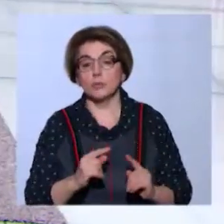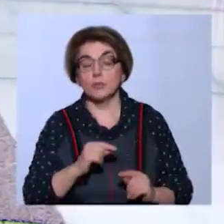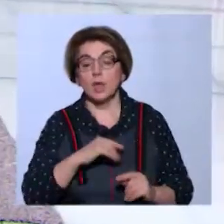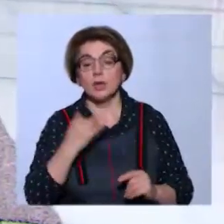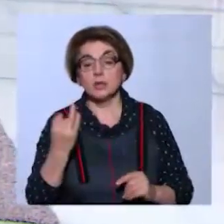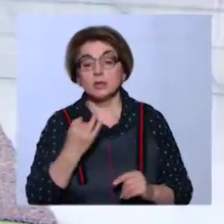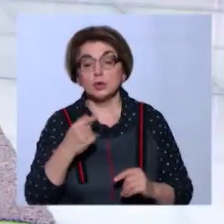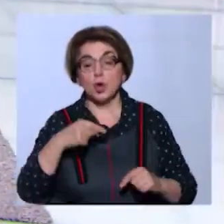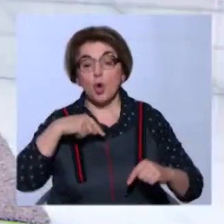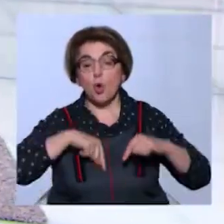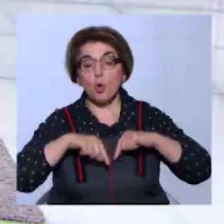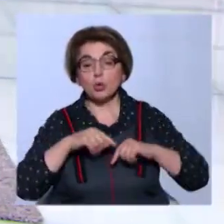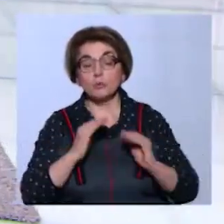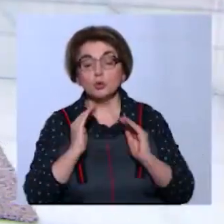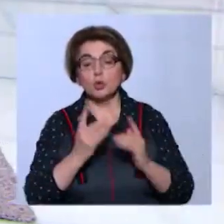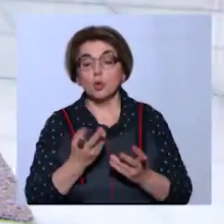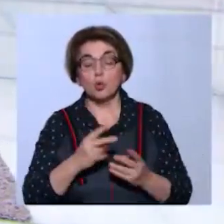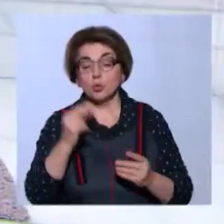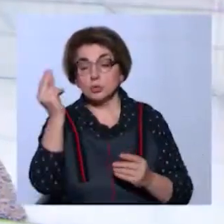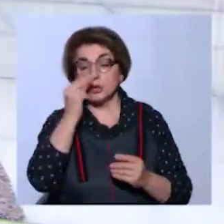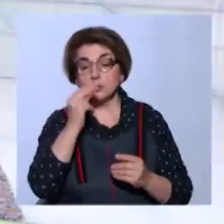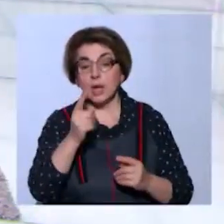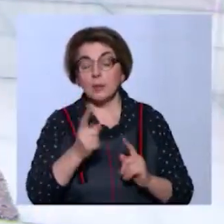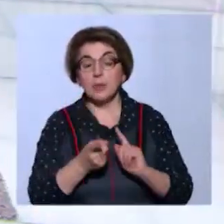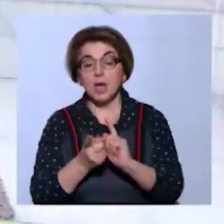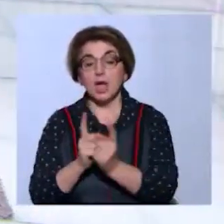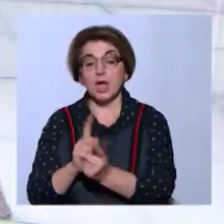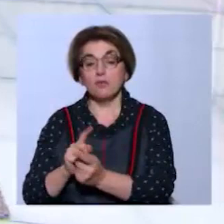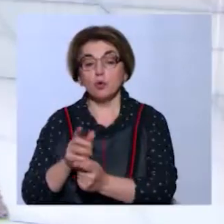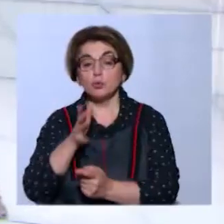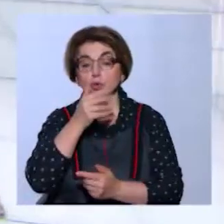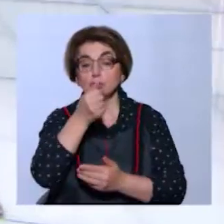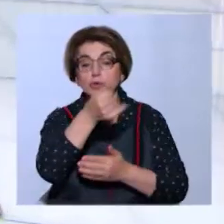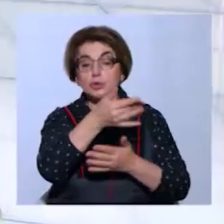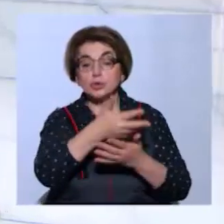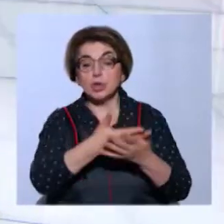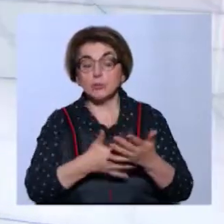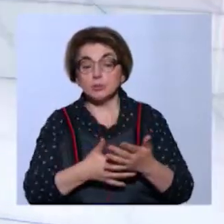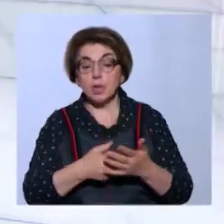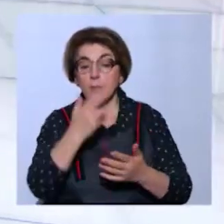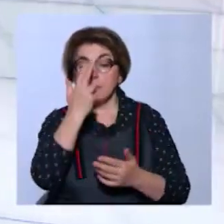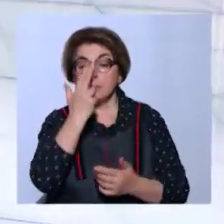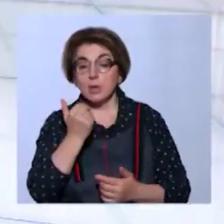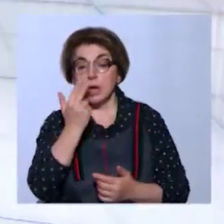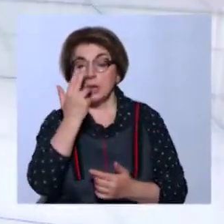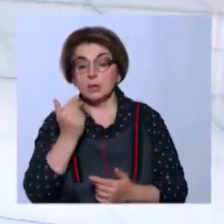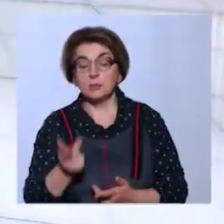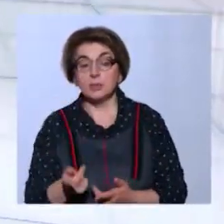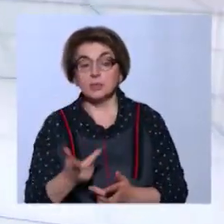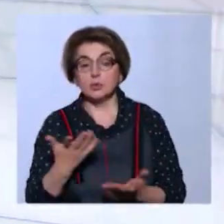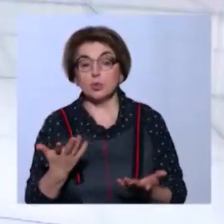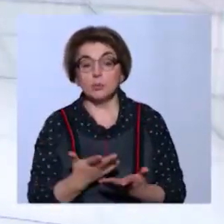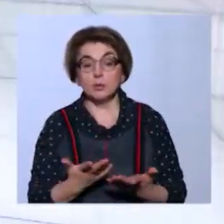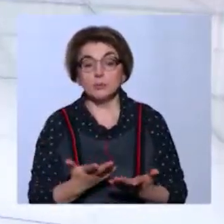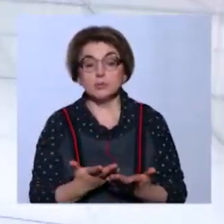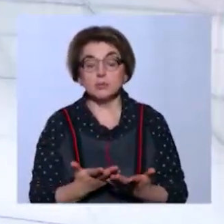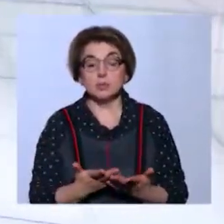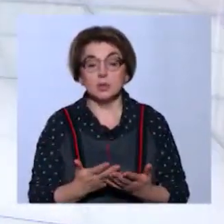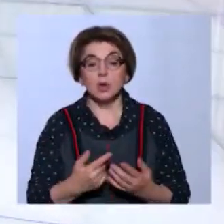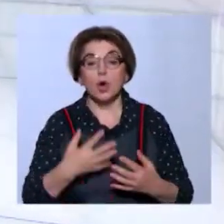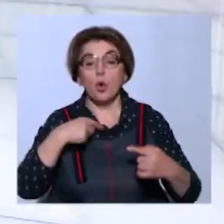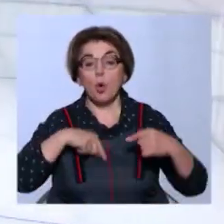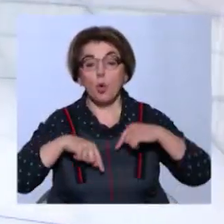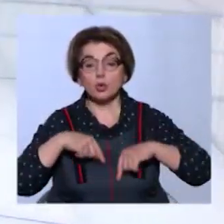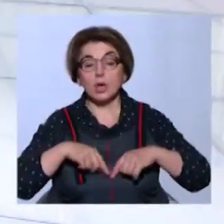ორგანიზმულ დონეზე? ისინი სწავლობენ ევოლუციის პროცესში ჩამოყალიბებულ ადაპტაციებს, რომელიც